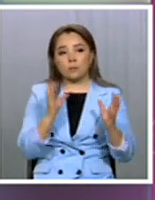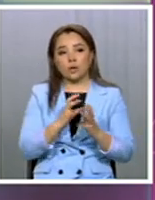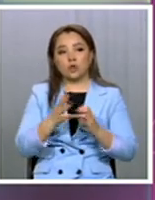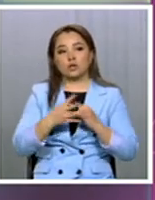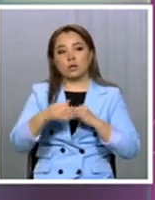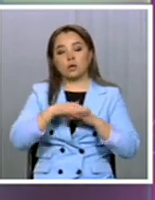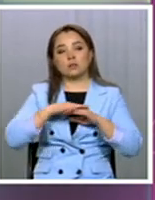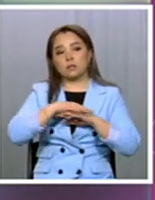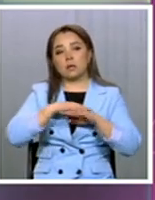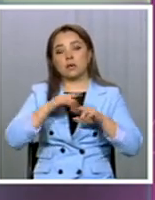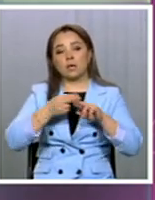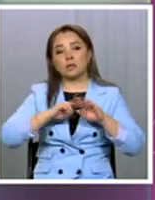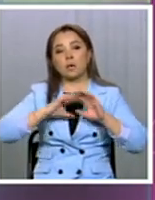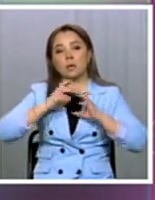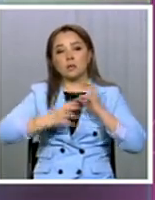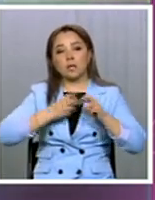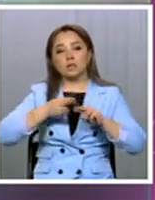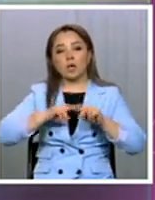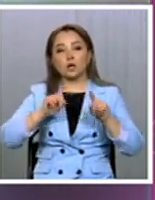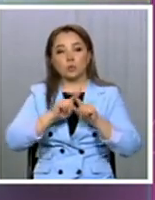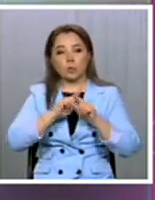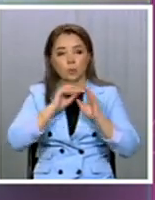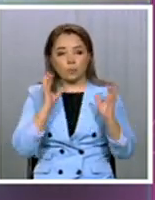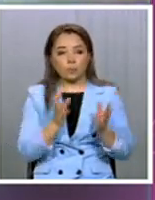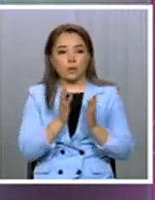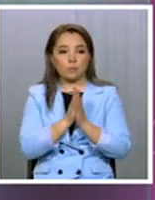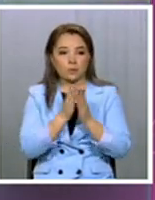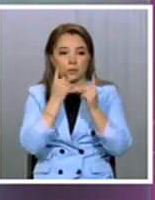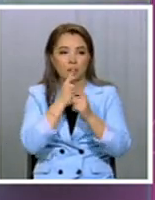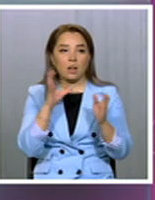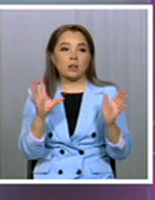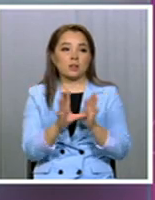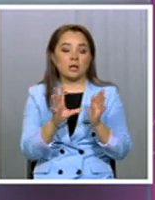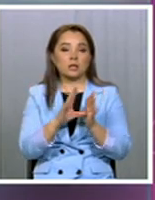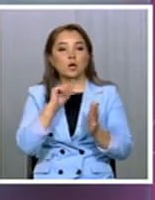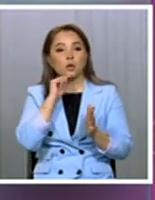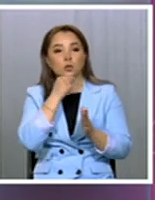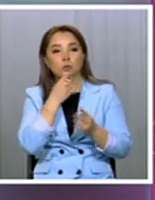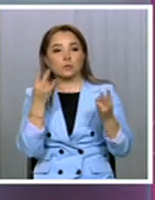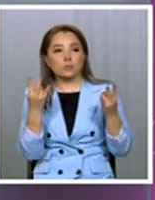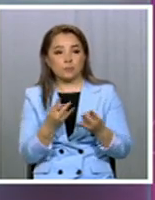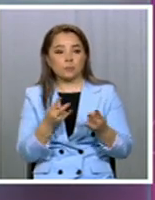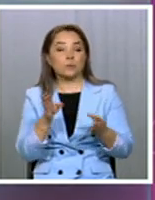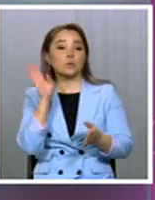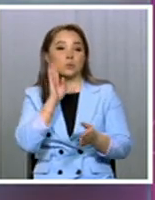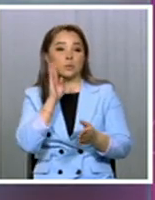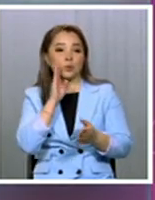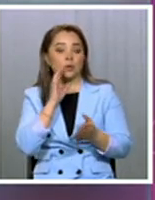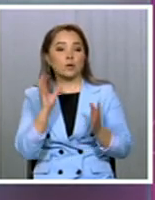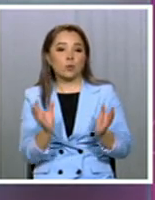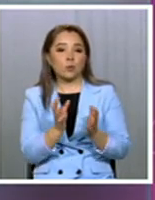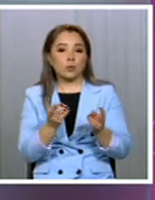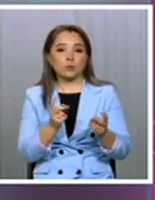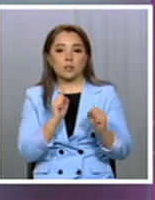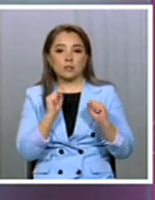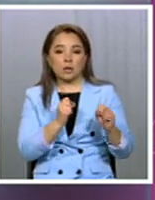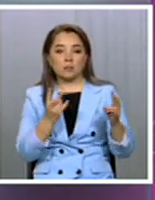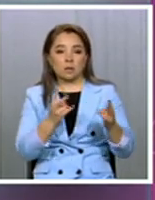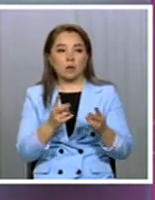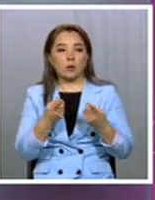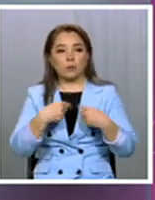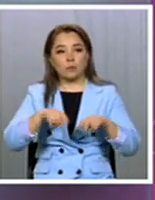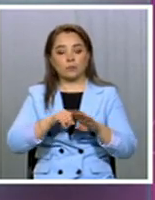аз да болса маңызды үлес қоса аласыз. Электр қуатын үнемдеңіз. Суды қорғауға тырысыңыз. Қоршаған